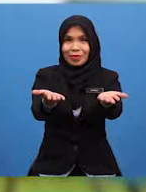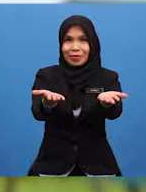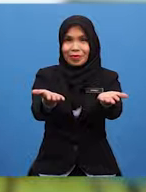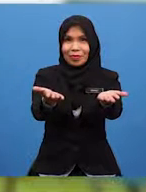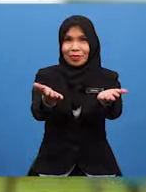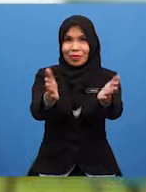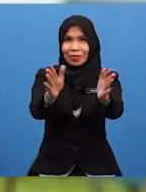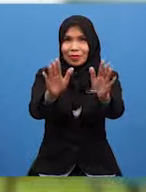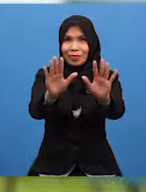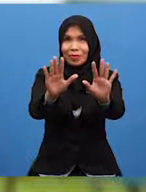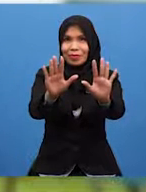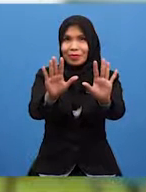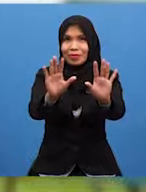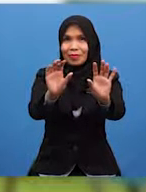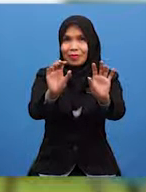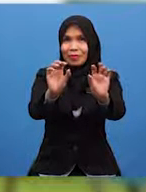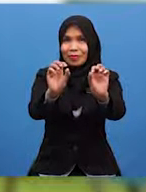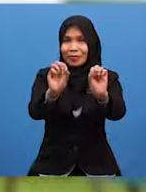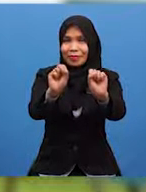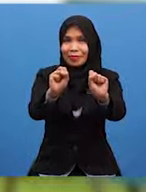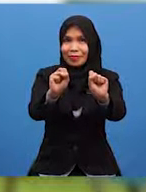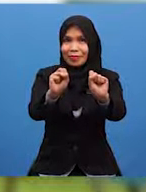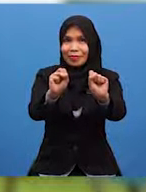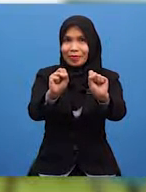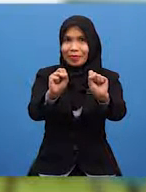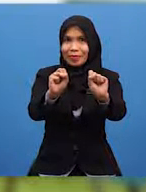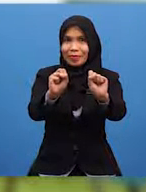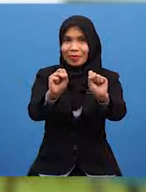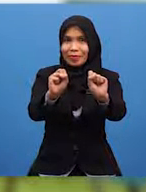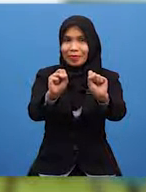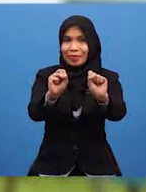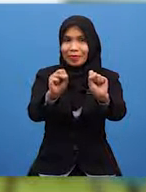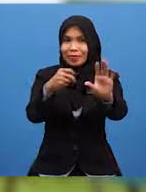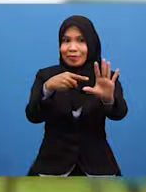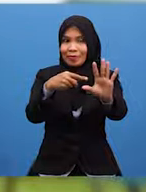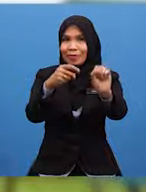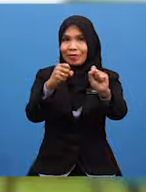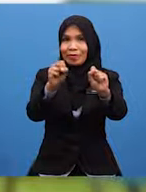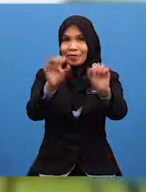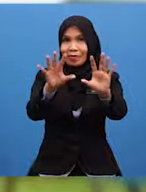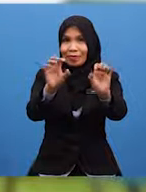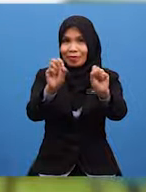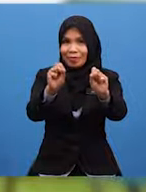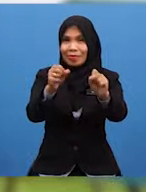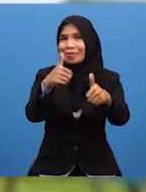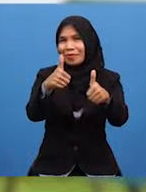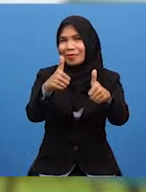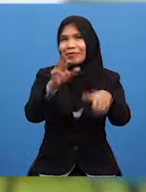Kemudian, tutup tapak tangan seperti menggenggam. Bagus, murid-murid.